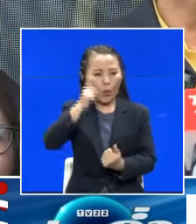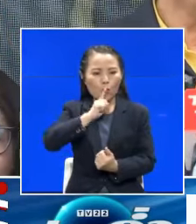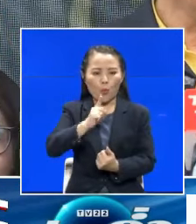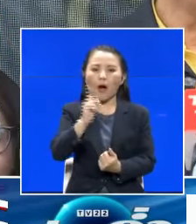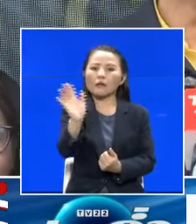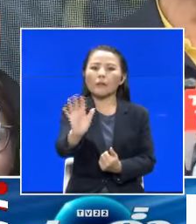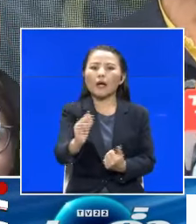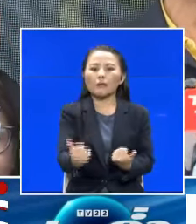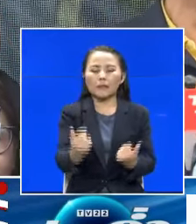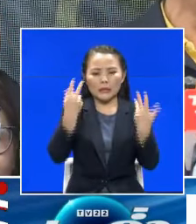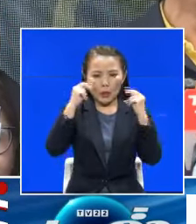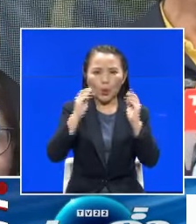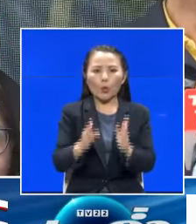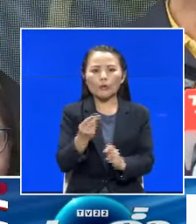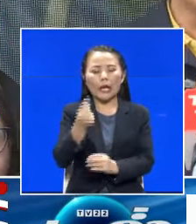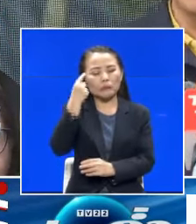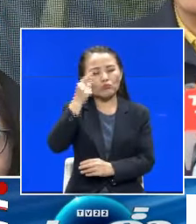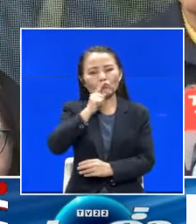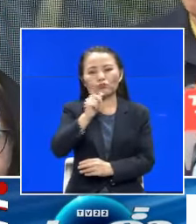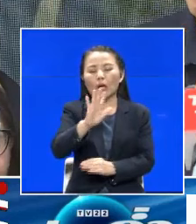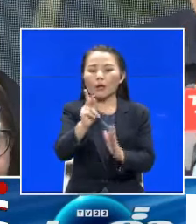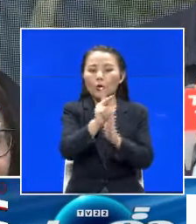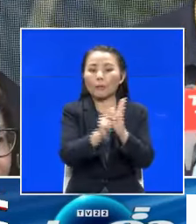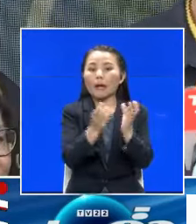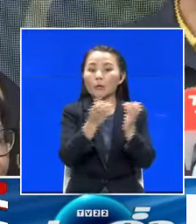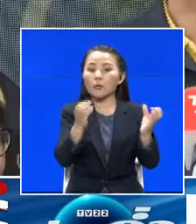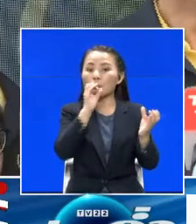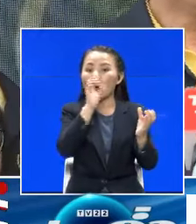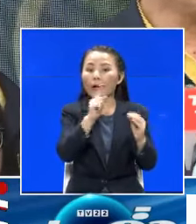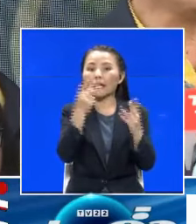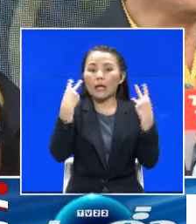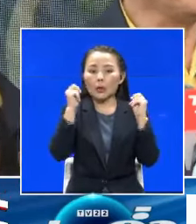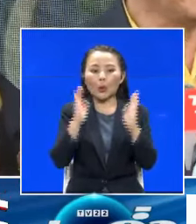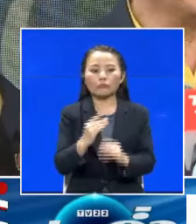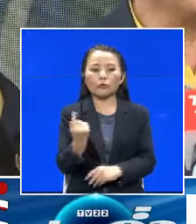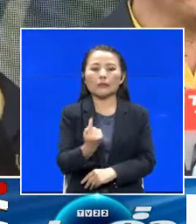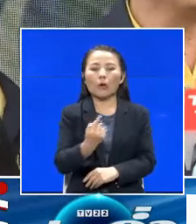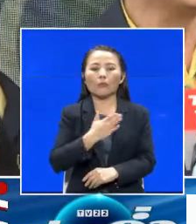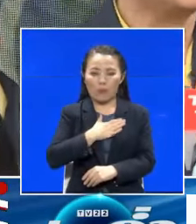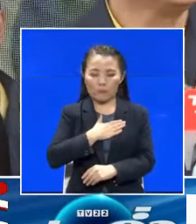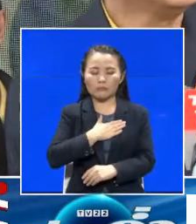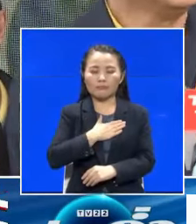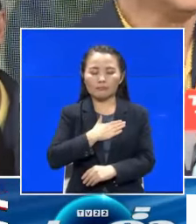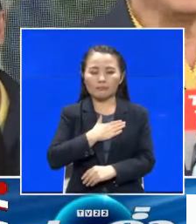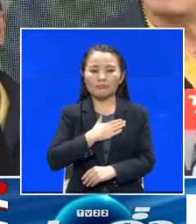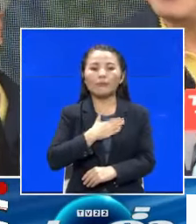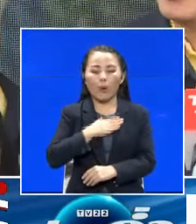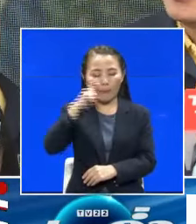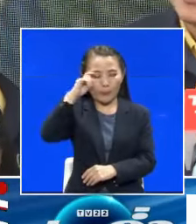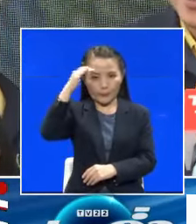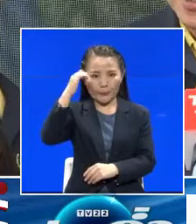ากันเลยดีกว่าว่ามีนายกกี่คนอะไรยังไงรัฐธรรมนูญไทยก็ระบุแล้วมีนายกอยู่คนเดียวมีคนเดียวก็คือผมนี่แหละครับนะ